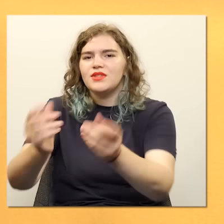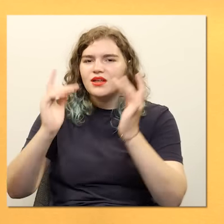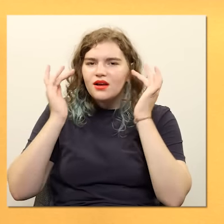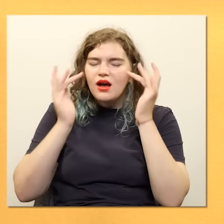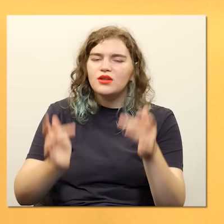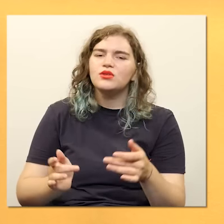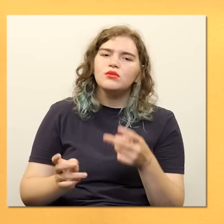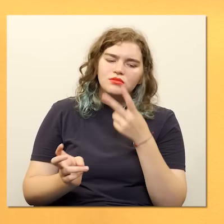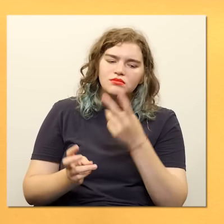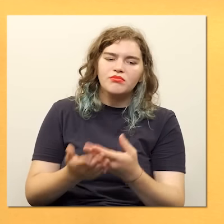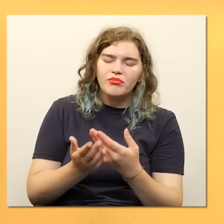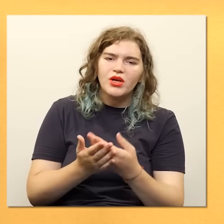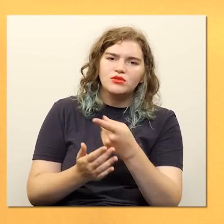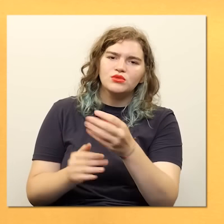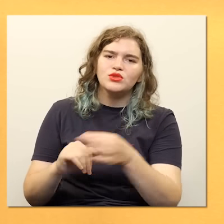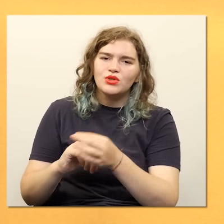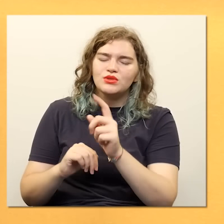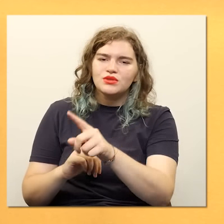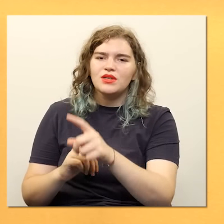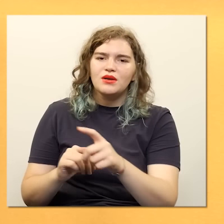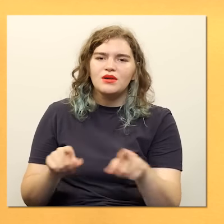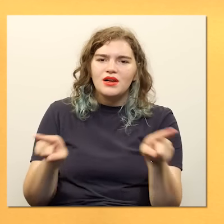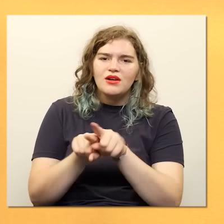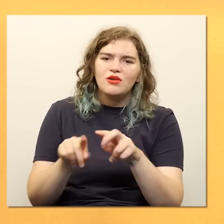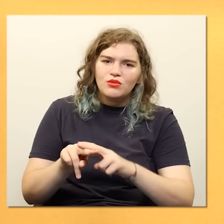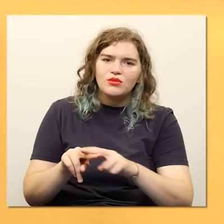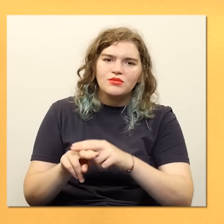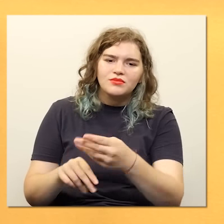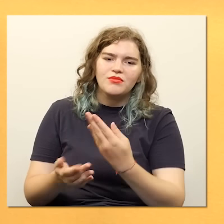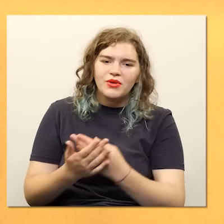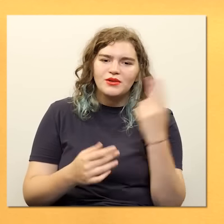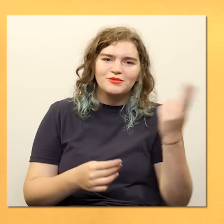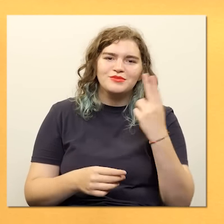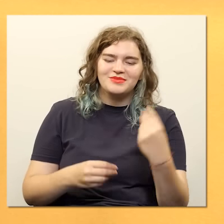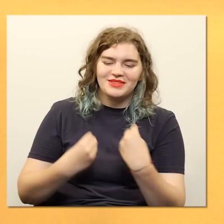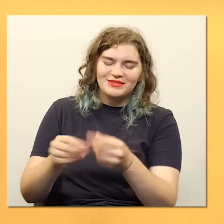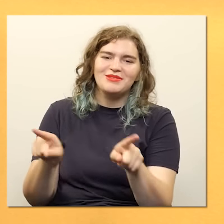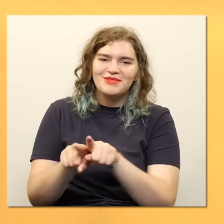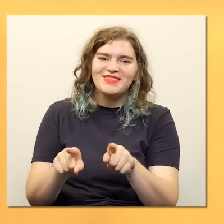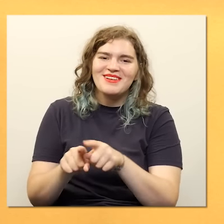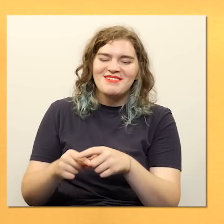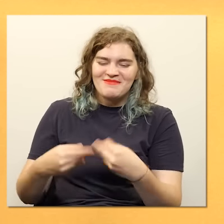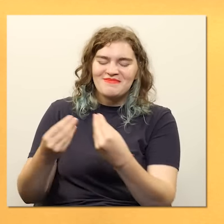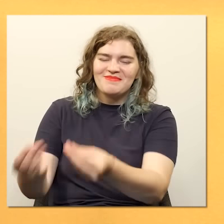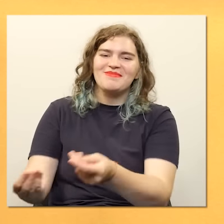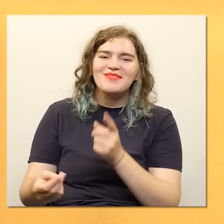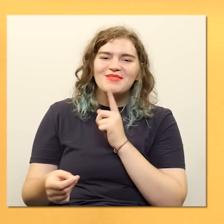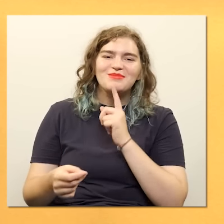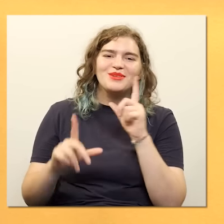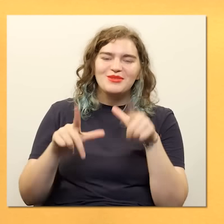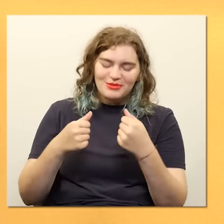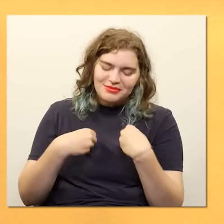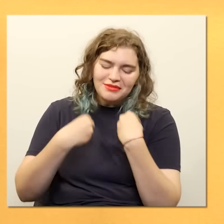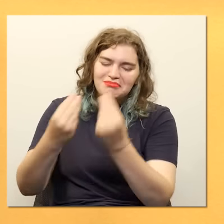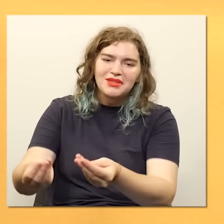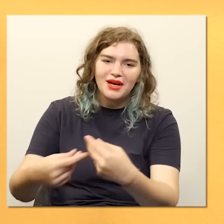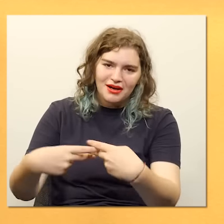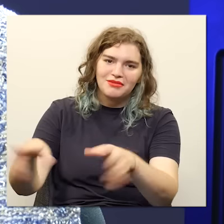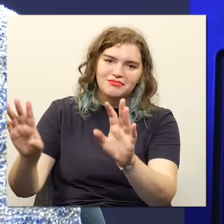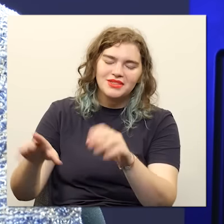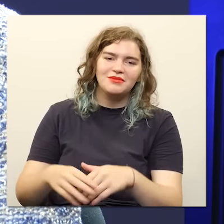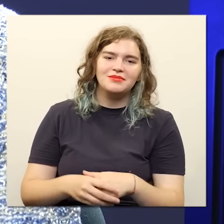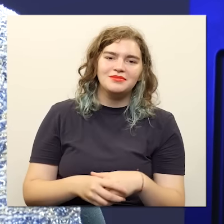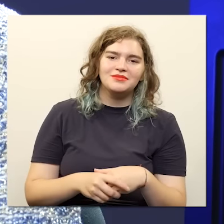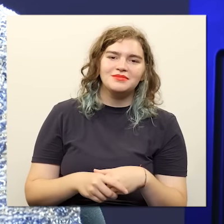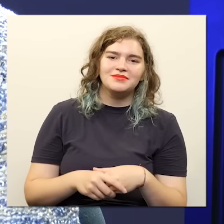mi-l dă. Ce frumos. Și spune, uită-te pentru soțul tău, așa cum ziceți voi, pentru Dumnezeu. În numele Domnului, pentru